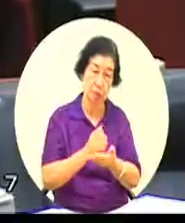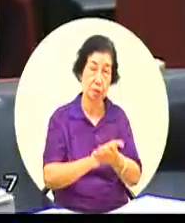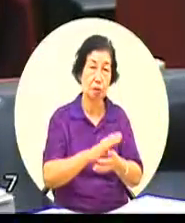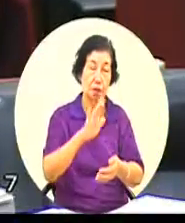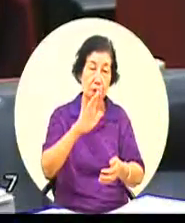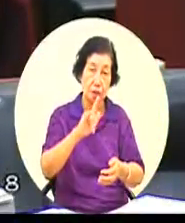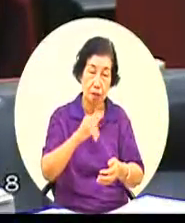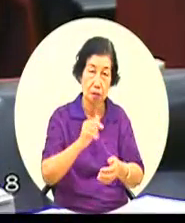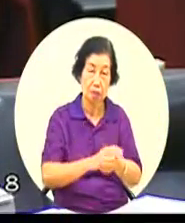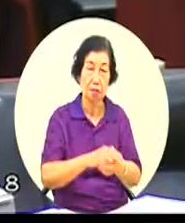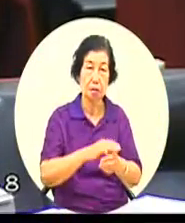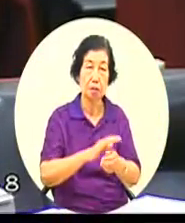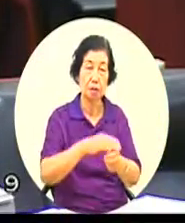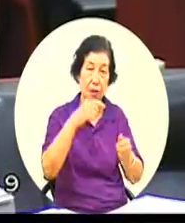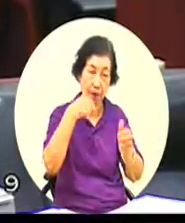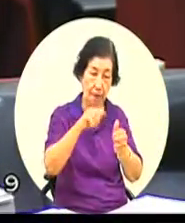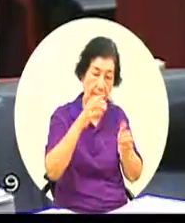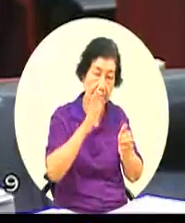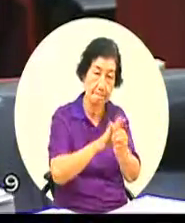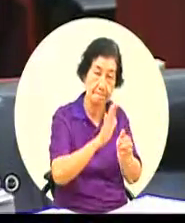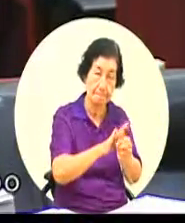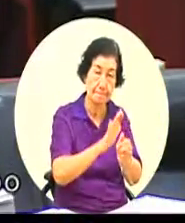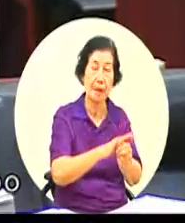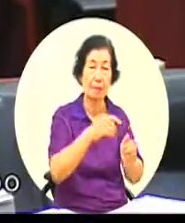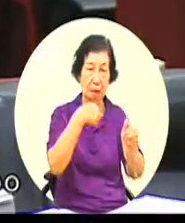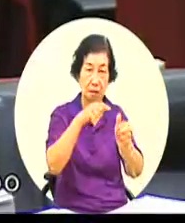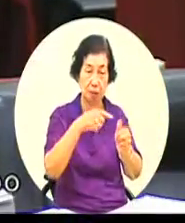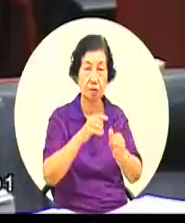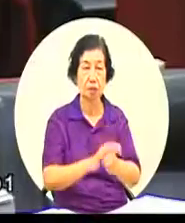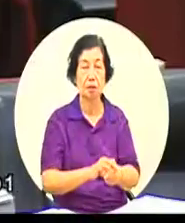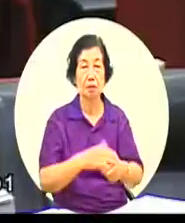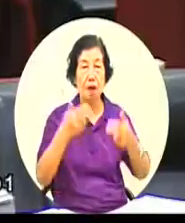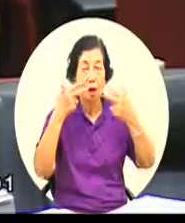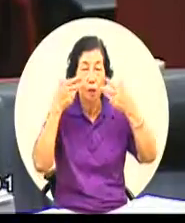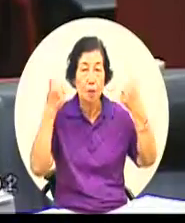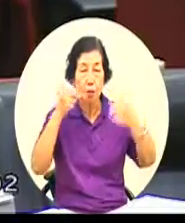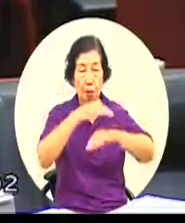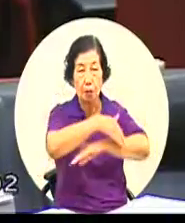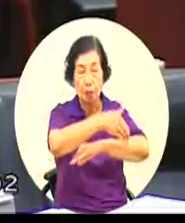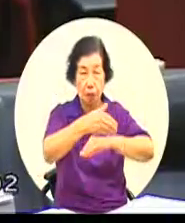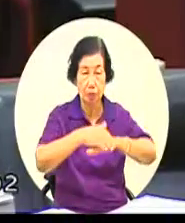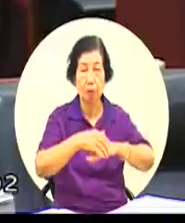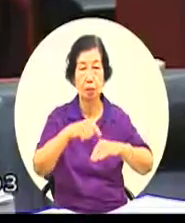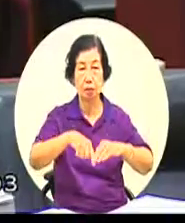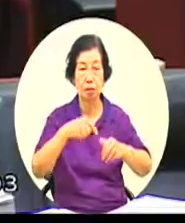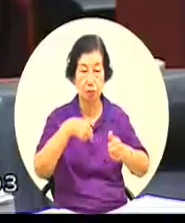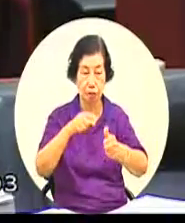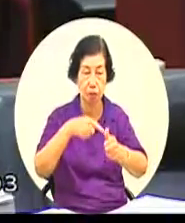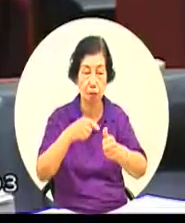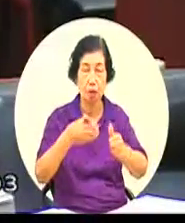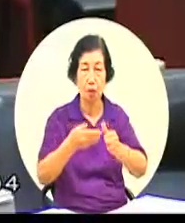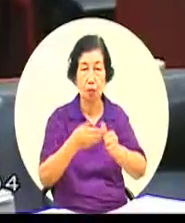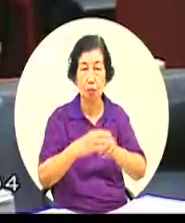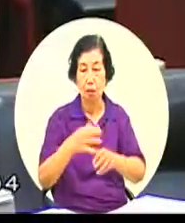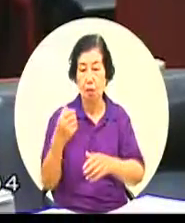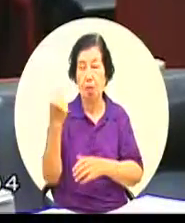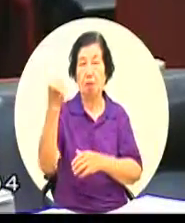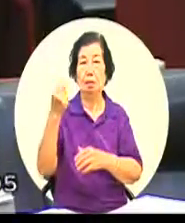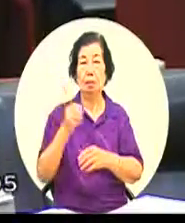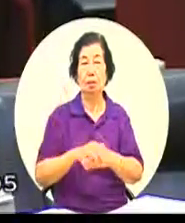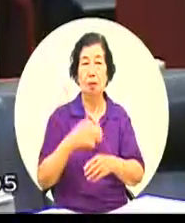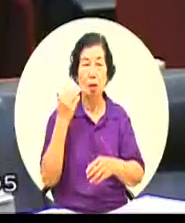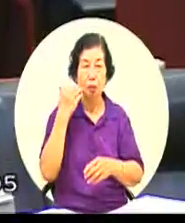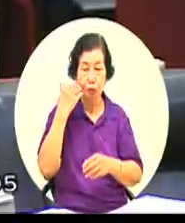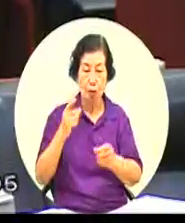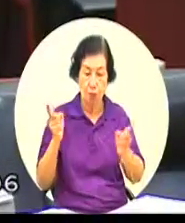导。我相信原乡学生的教育权应该甲因尊重，某一个风来红